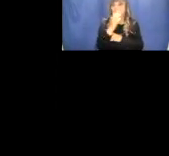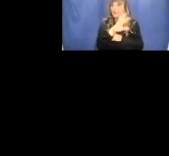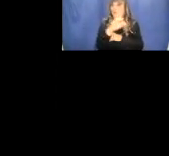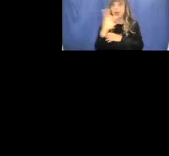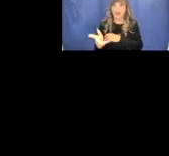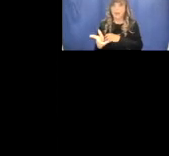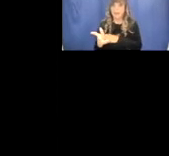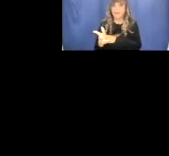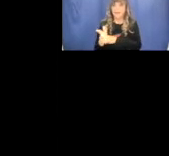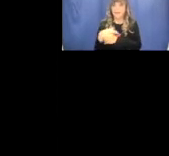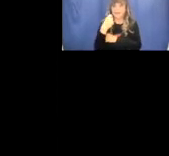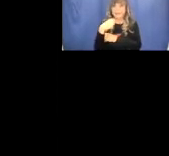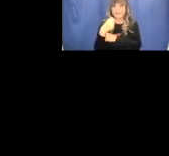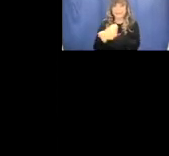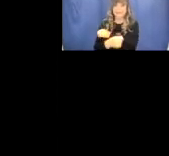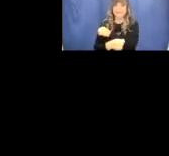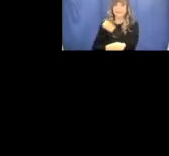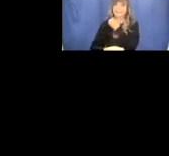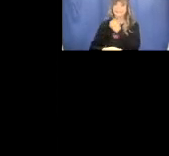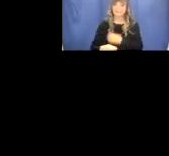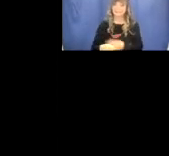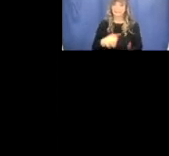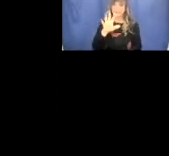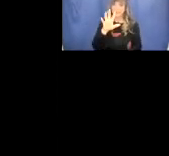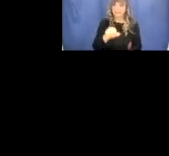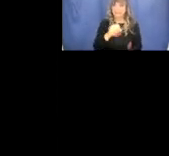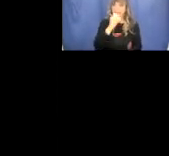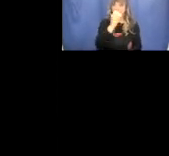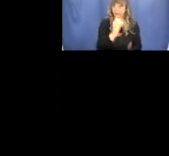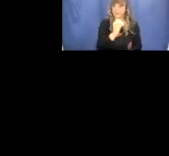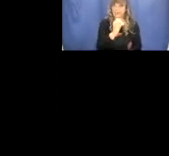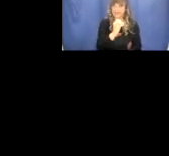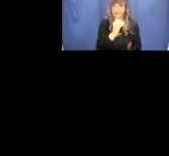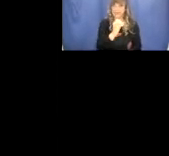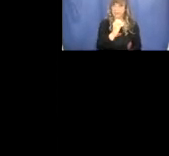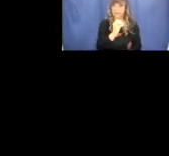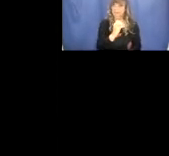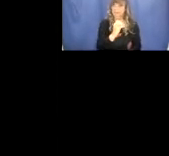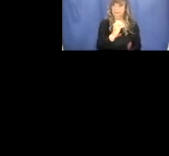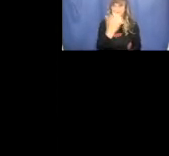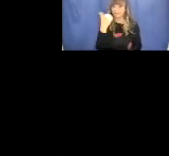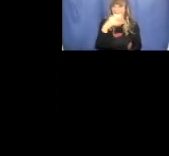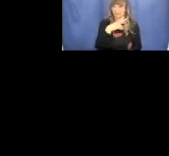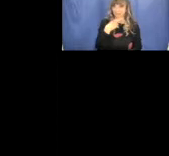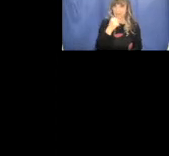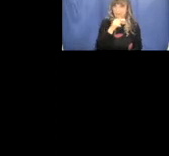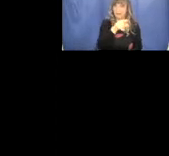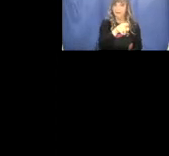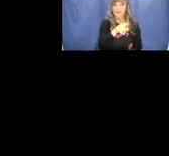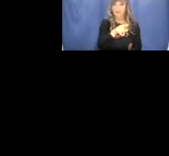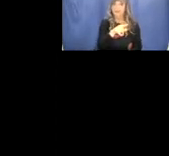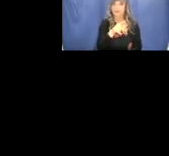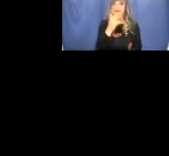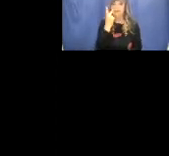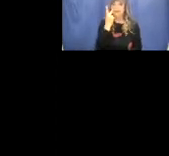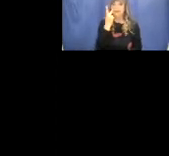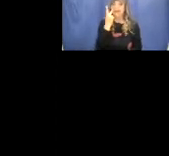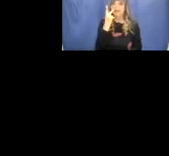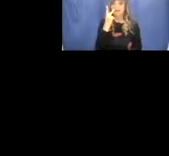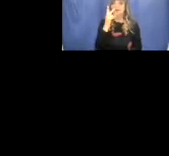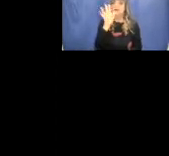interessante quindi prendiamo lotta idro e prendiamo i centri di ogni faccia